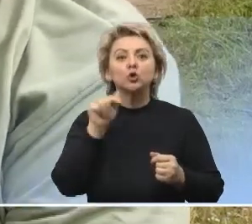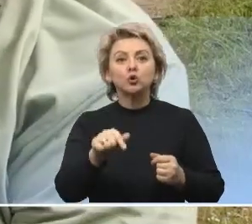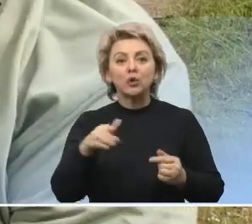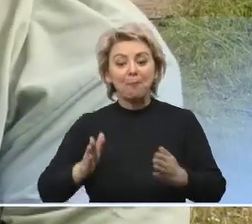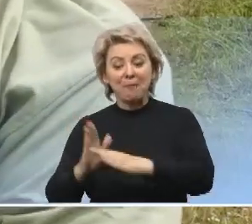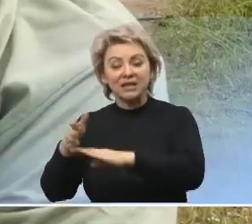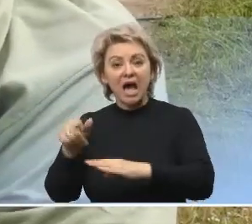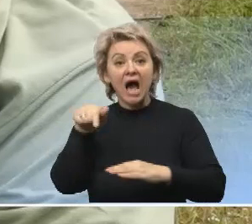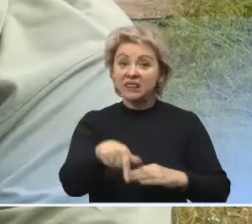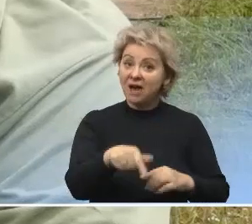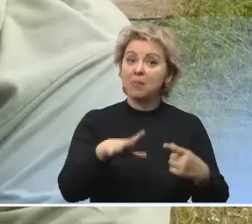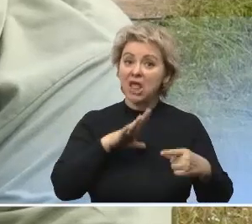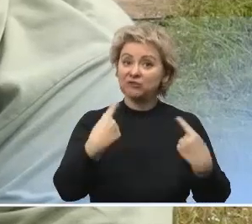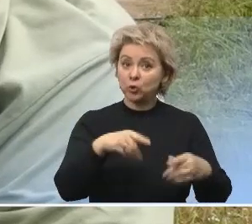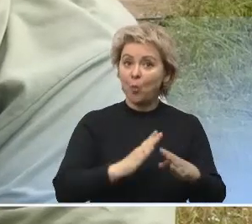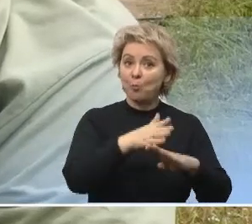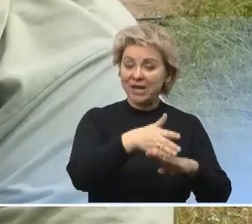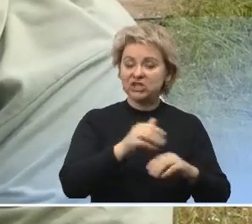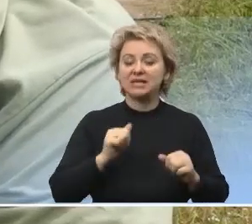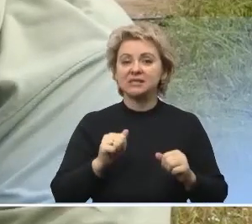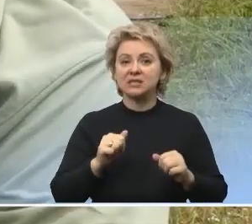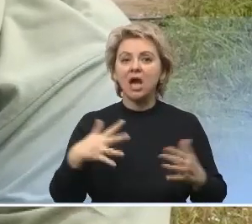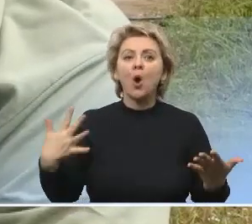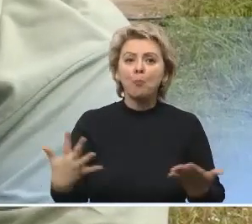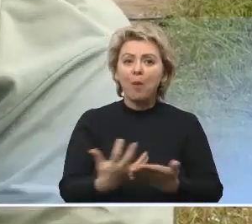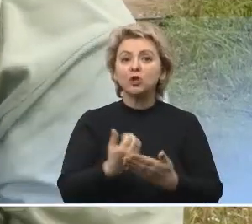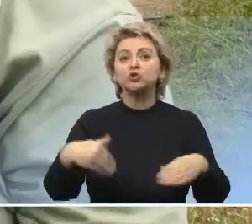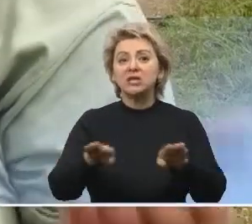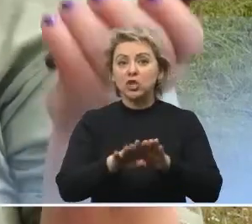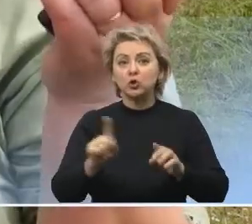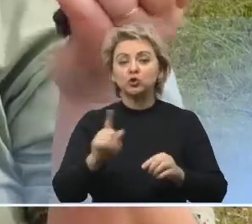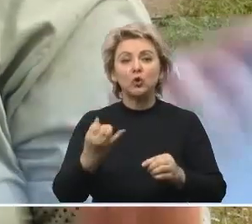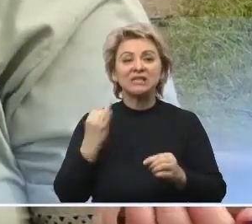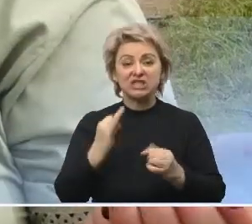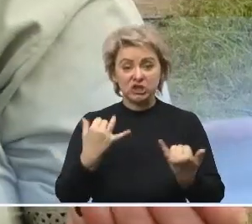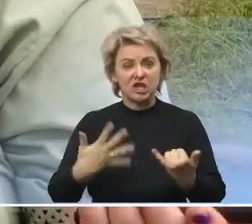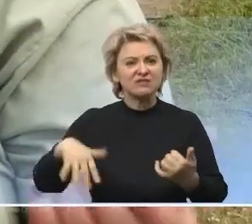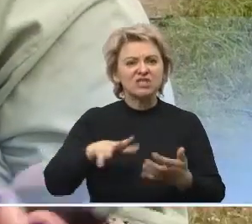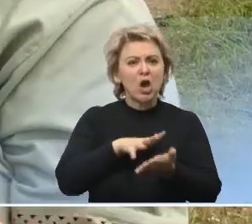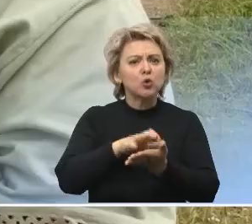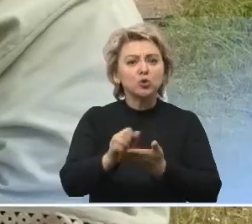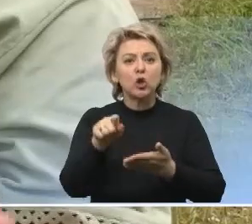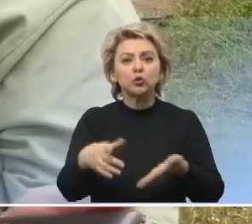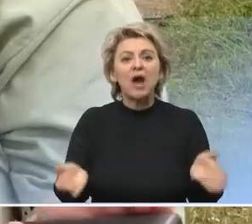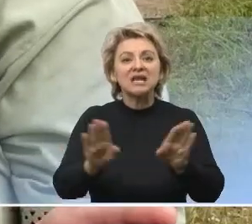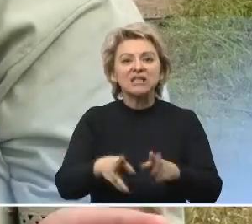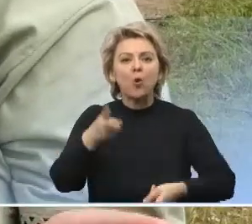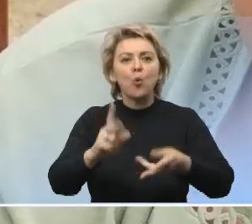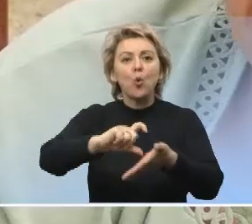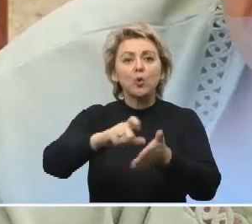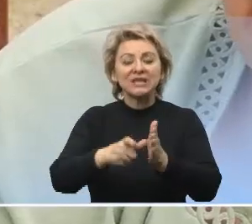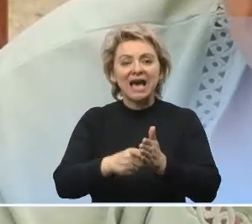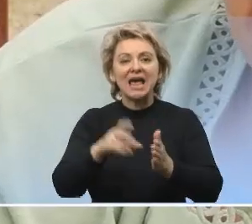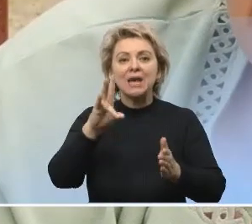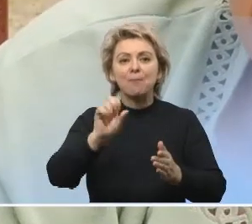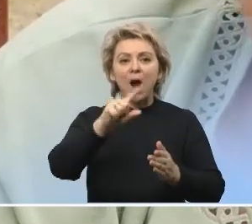подъезд, она вот в этом подъезде. И получается вот так, что сейчас все там руины, у нее только осталась кухня одна.